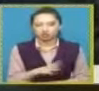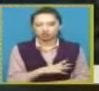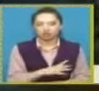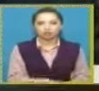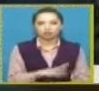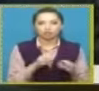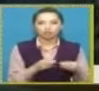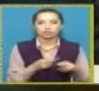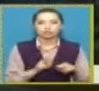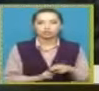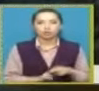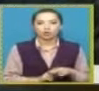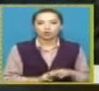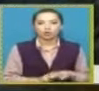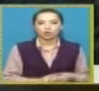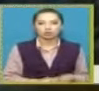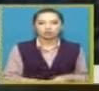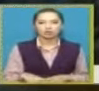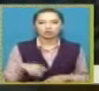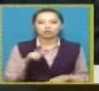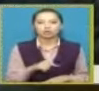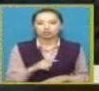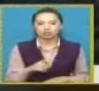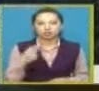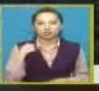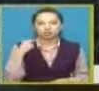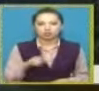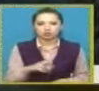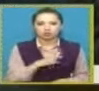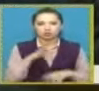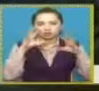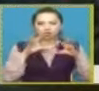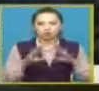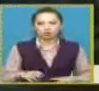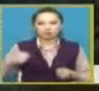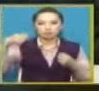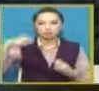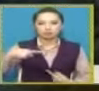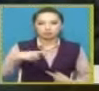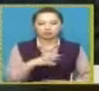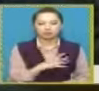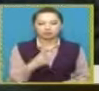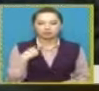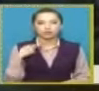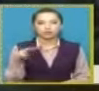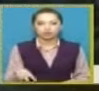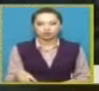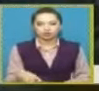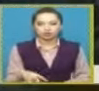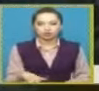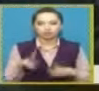сол мысалына іс бар. Оны мен де бас бостандығынан жазасы заң талабына сәйкес бас бостандығынан жазасын бергеннен кейін